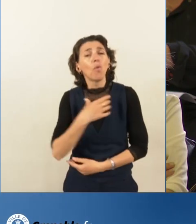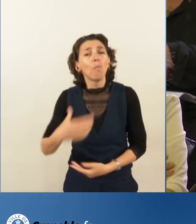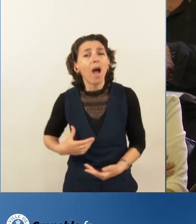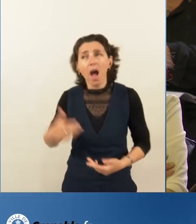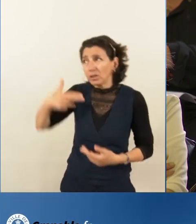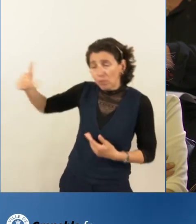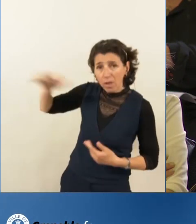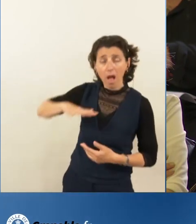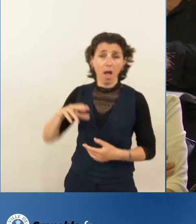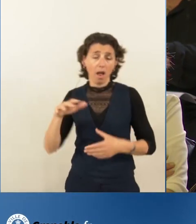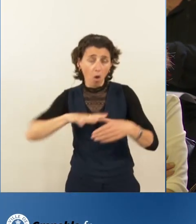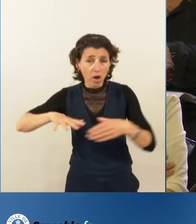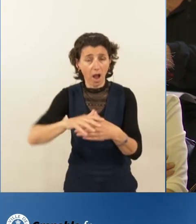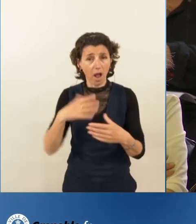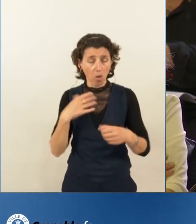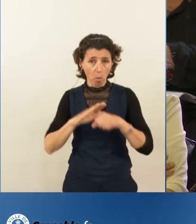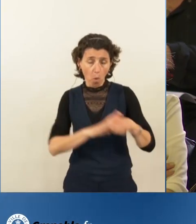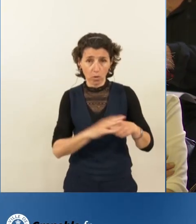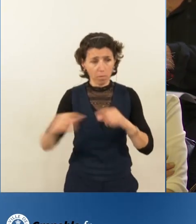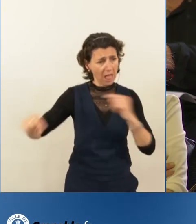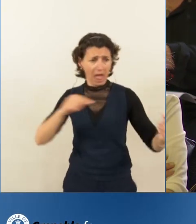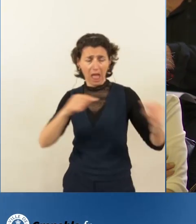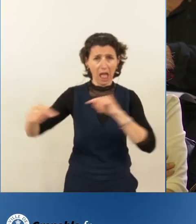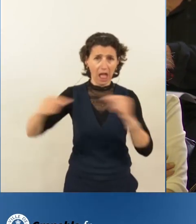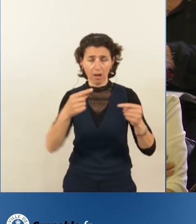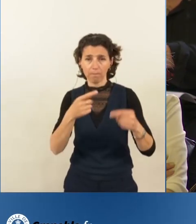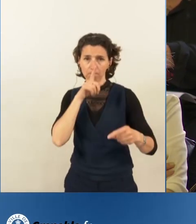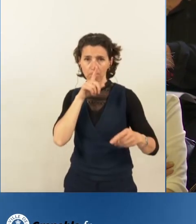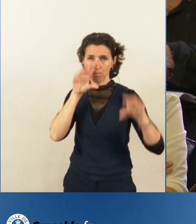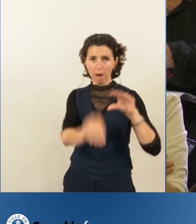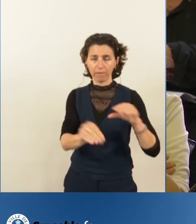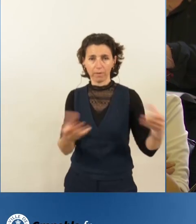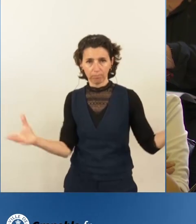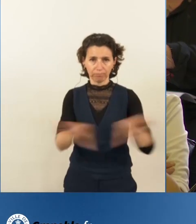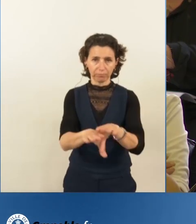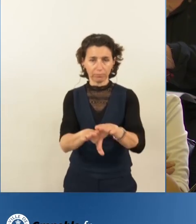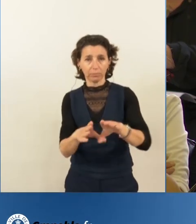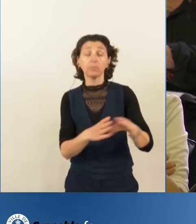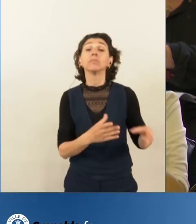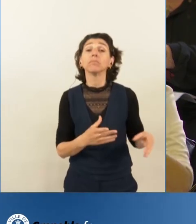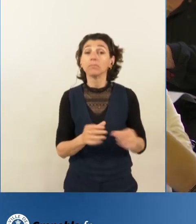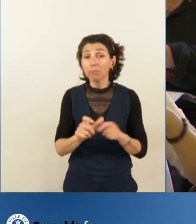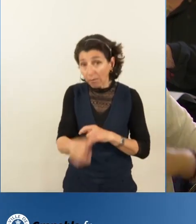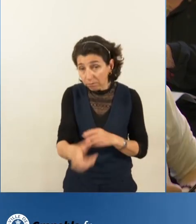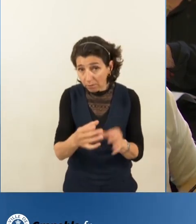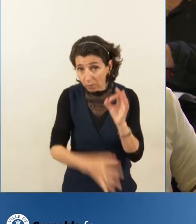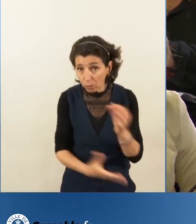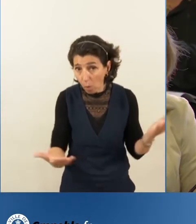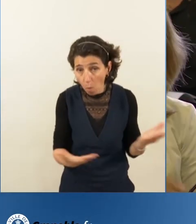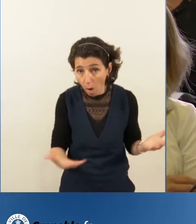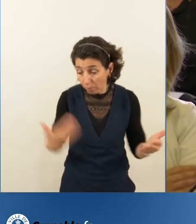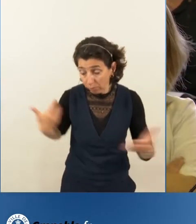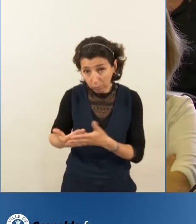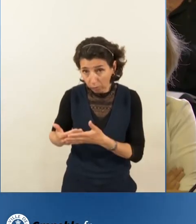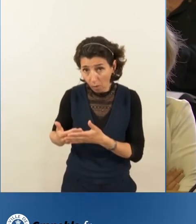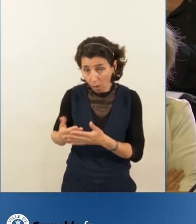préféré mettre fin au débat pour mettre pour mettre la gauche dans un bocal fermé et bien cela a toujours conduit Monsieur le Maire sans exception et je vous